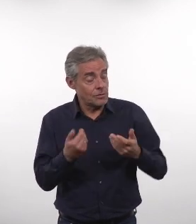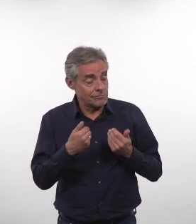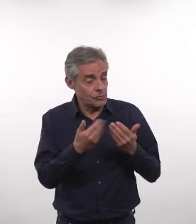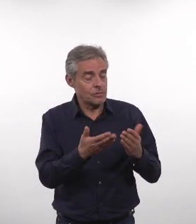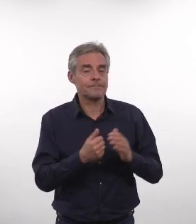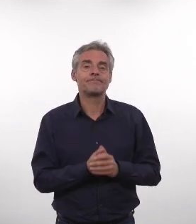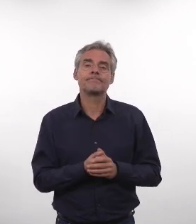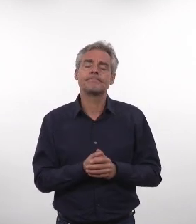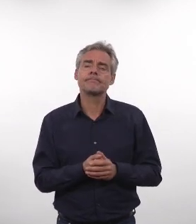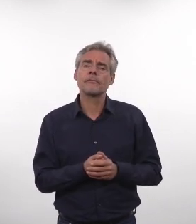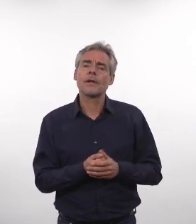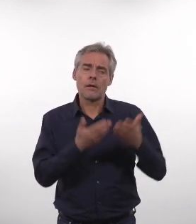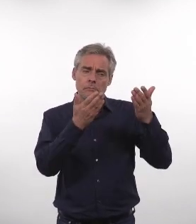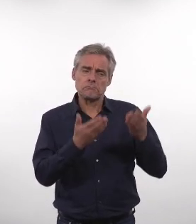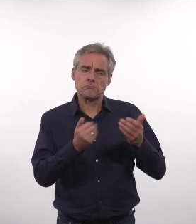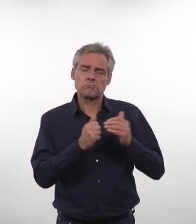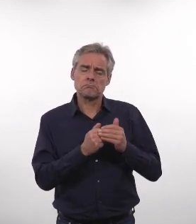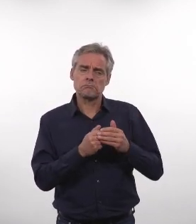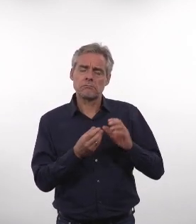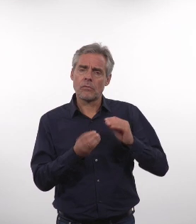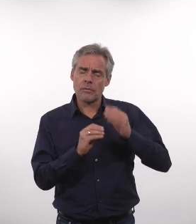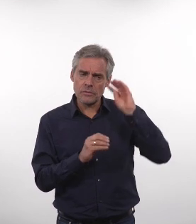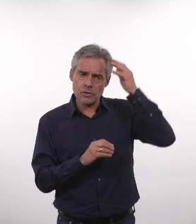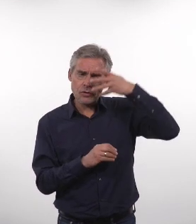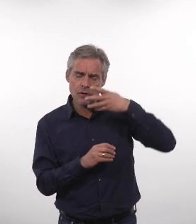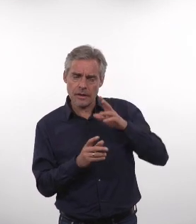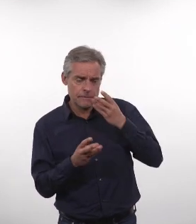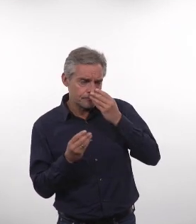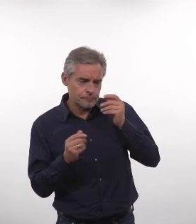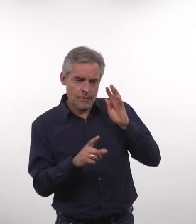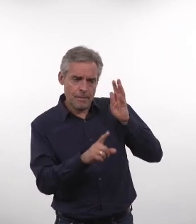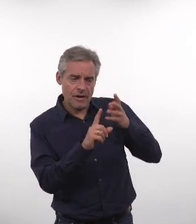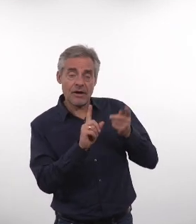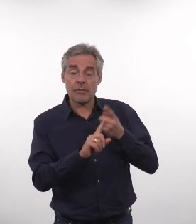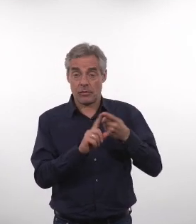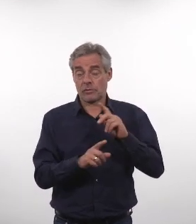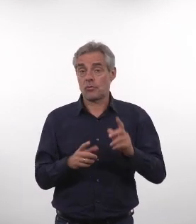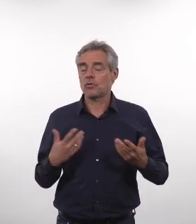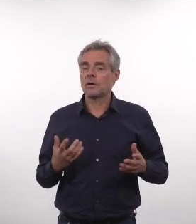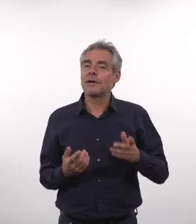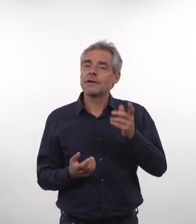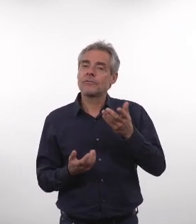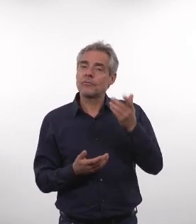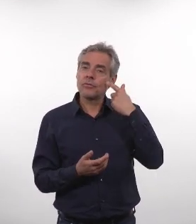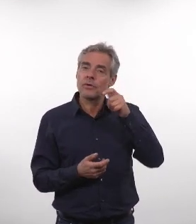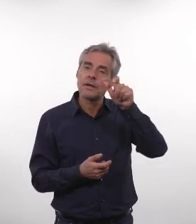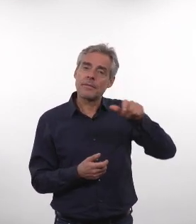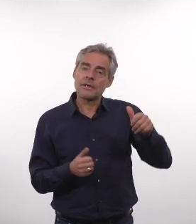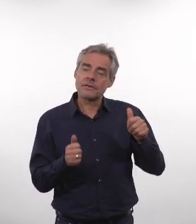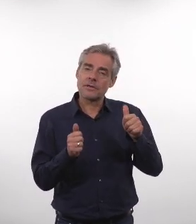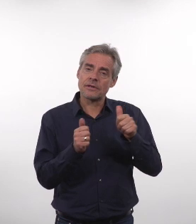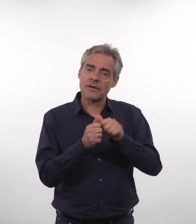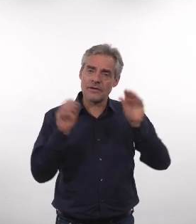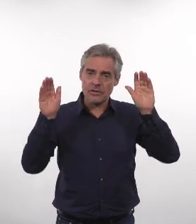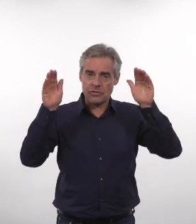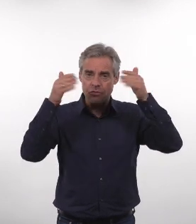Également, on va tenir compte des particularités sensorielles, hein, comme je vous le disais tout à l'heure. Ça, c'est particulièrement important chez les personnes porteuses de